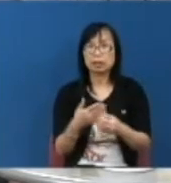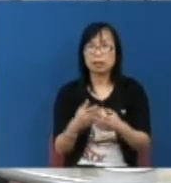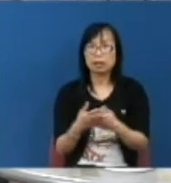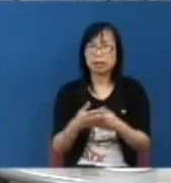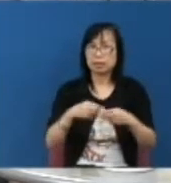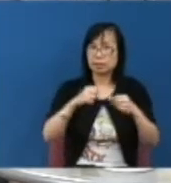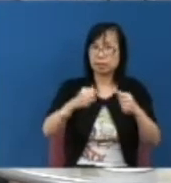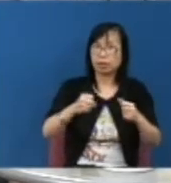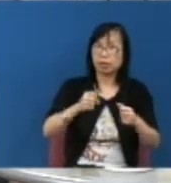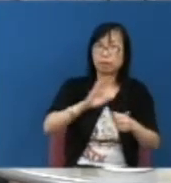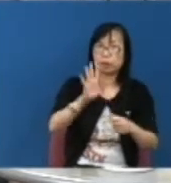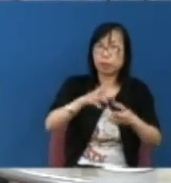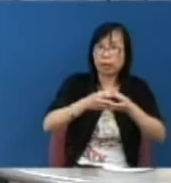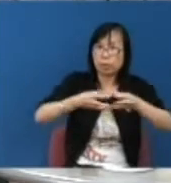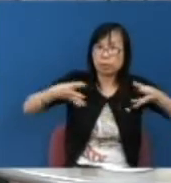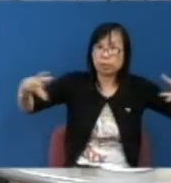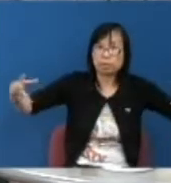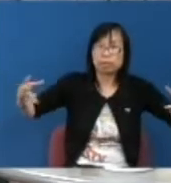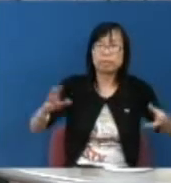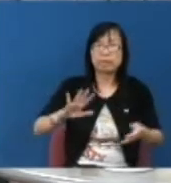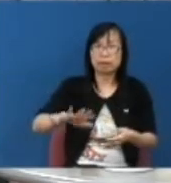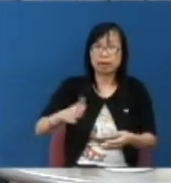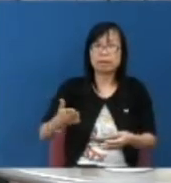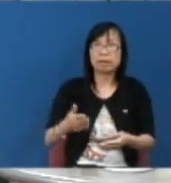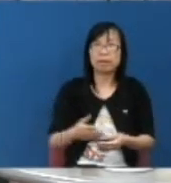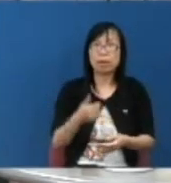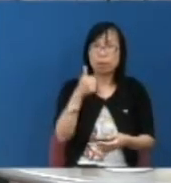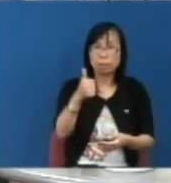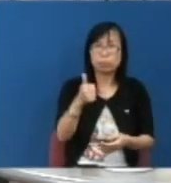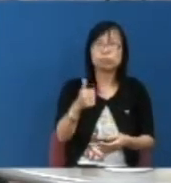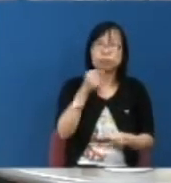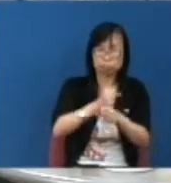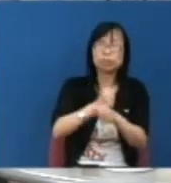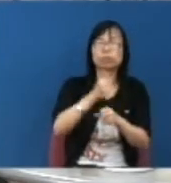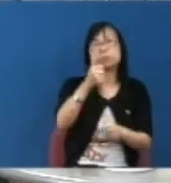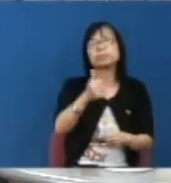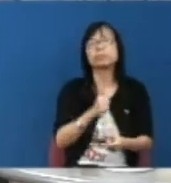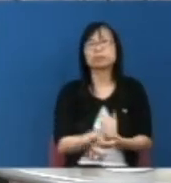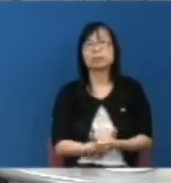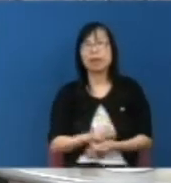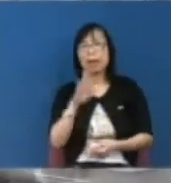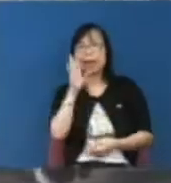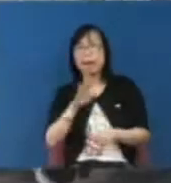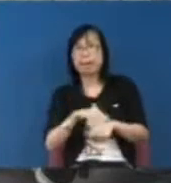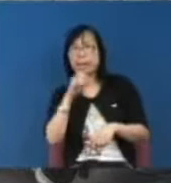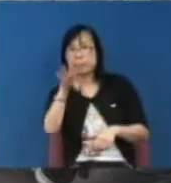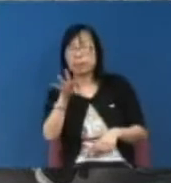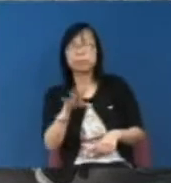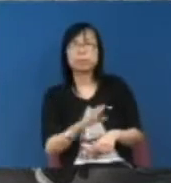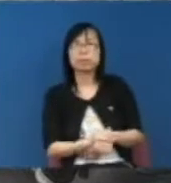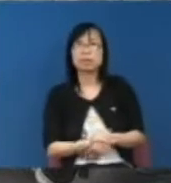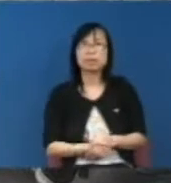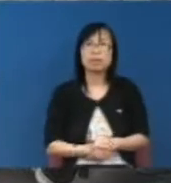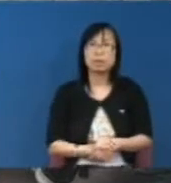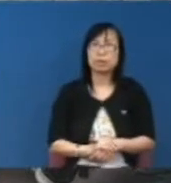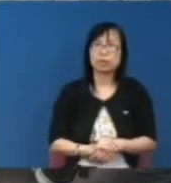initial cost 咧唔會太大，但係個效果咧亦都可以做到，係啦。 其實頭先剛才我都想問一下咧，即係大